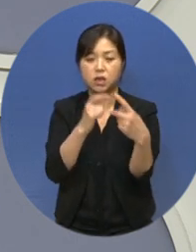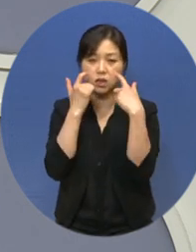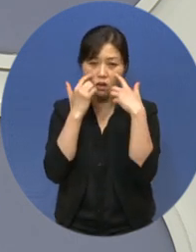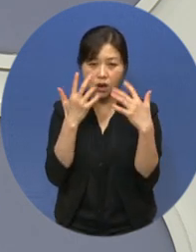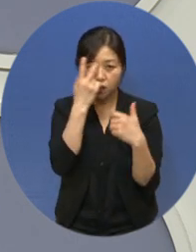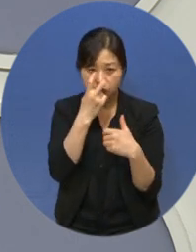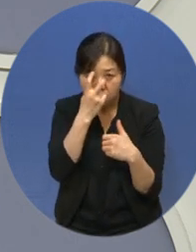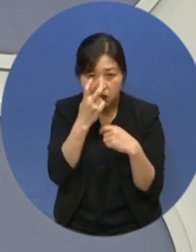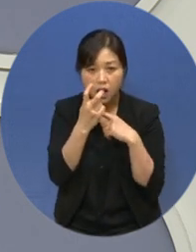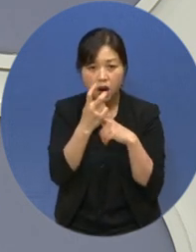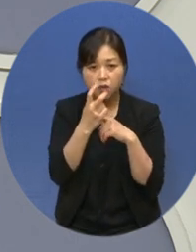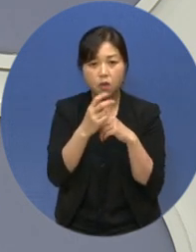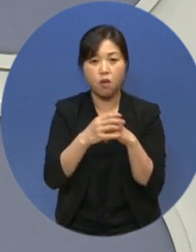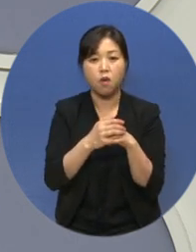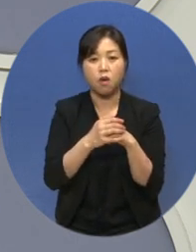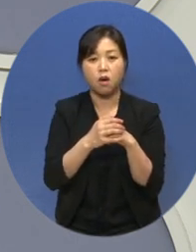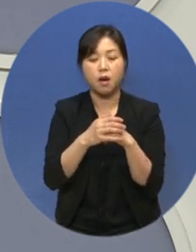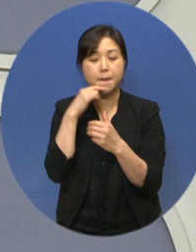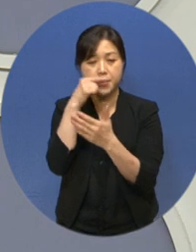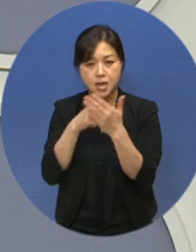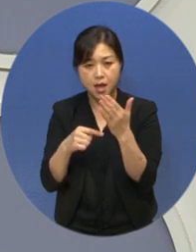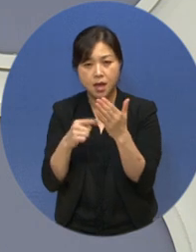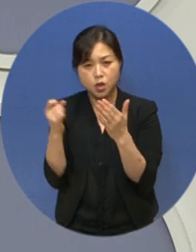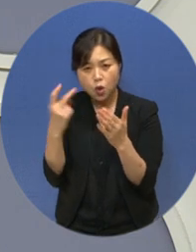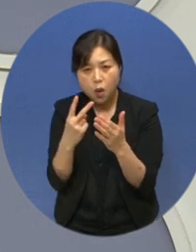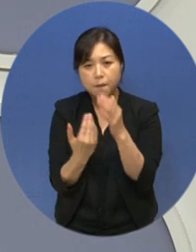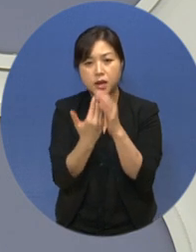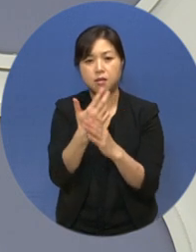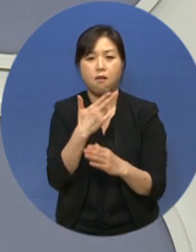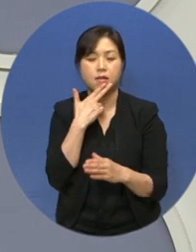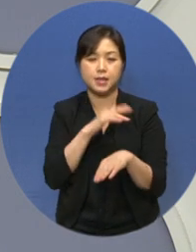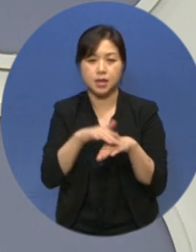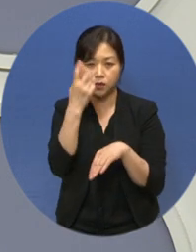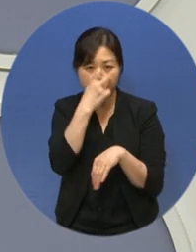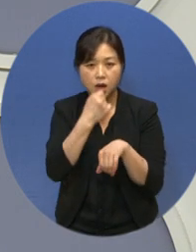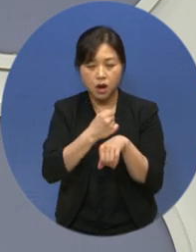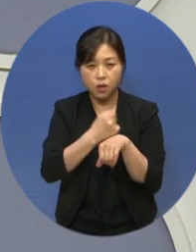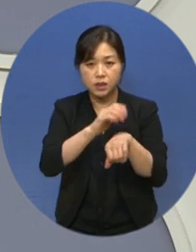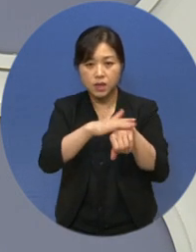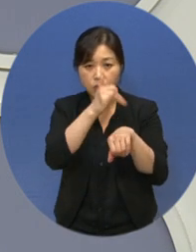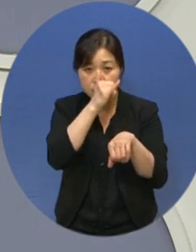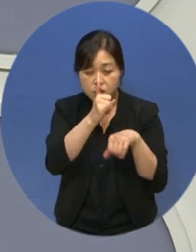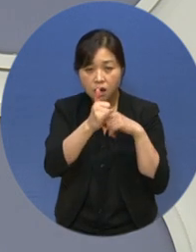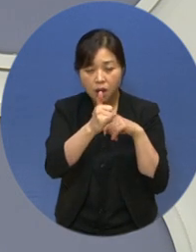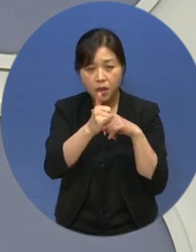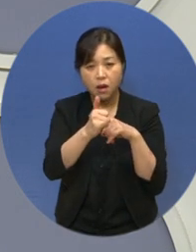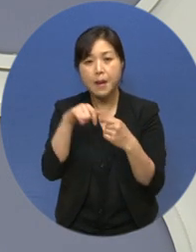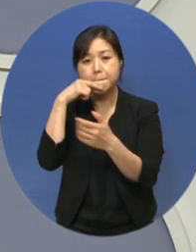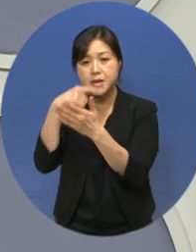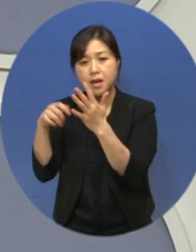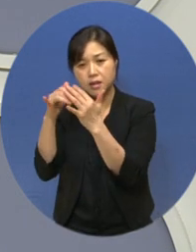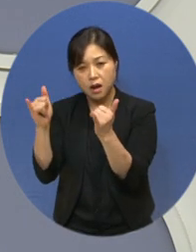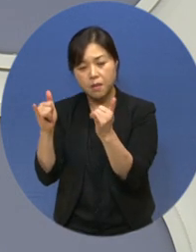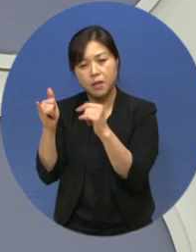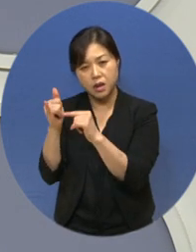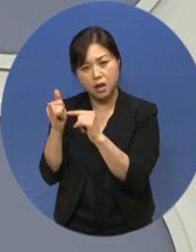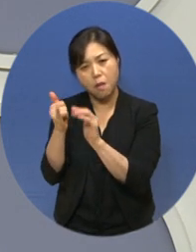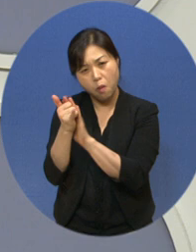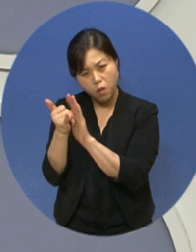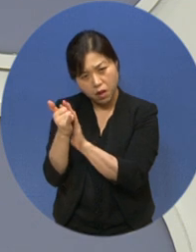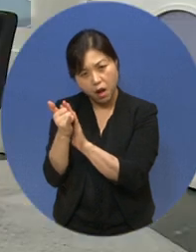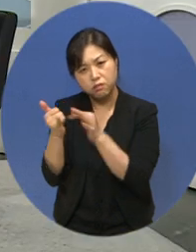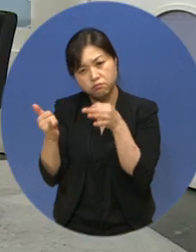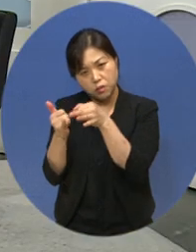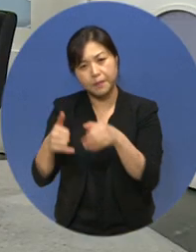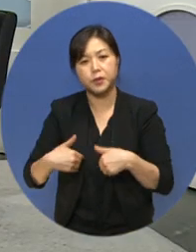대한 엎드릴 재발이 없도록 철저히 조사하고 맞아 잘못이 있다는 그 보상도 해야 되지 않겠느냐 그런 생을 갖고 있죠